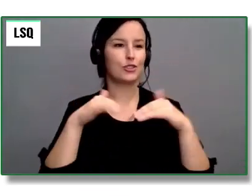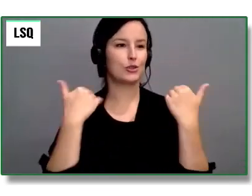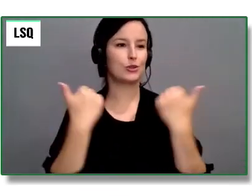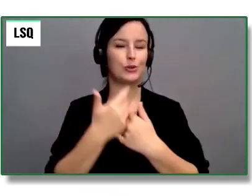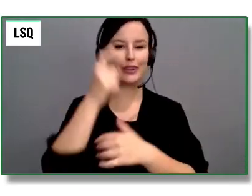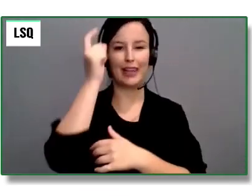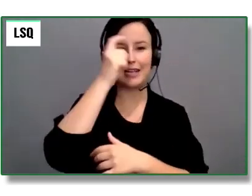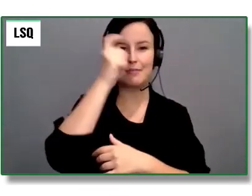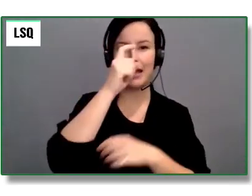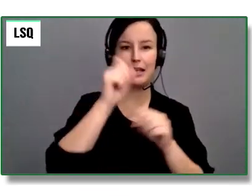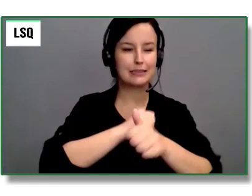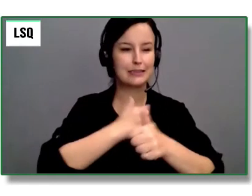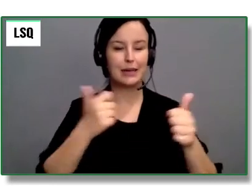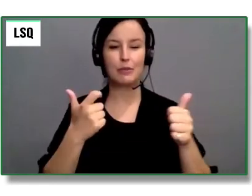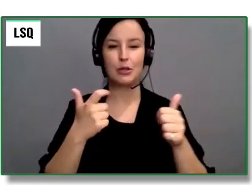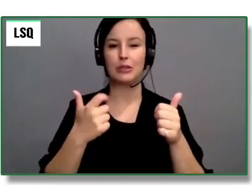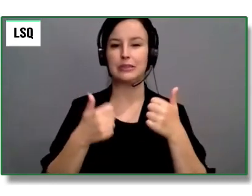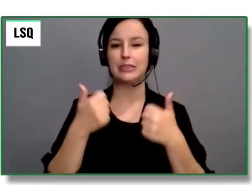que